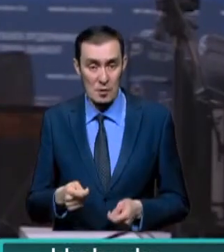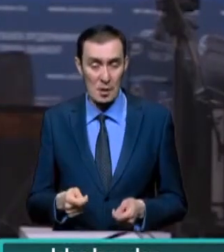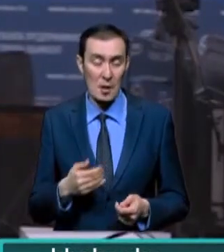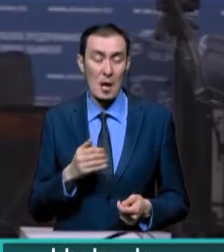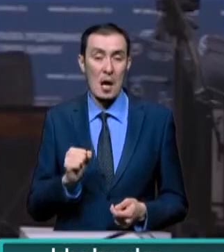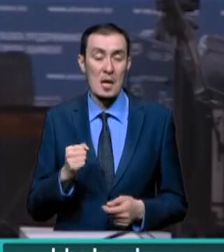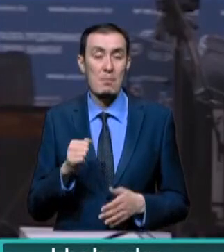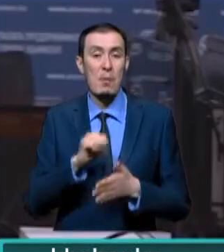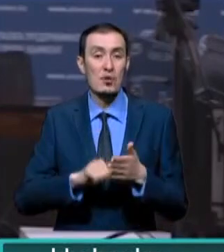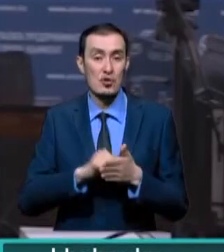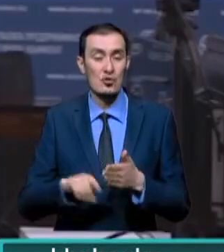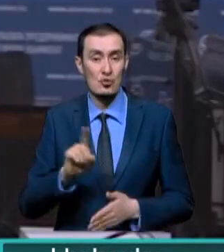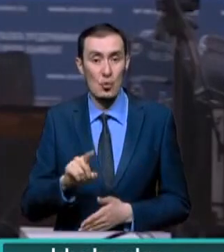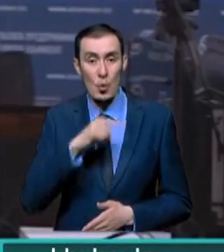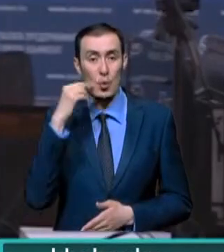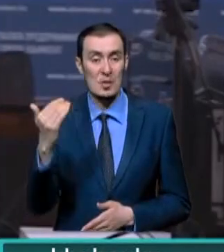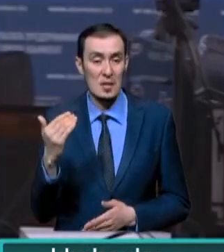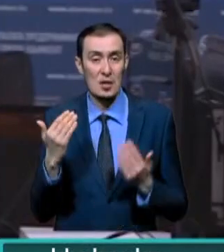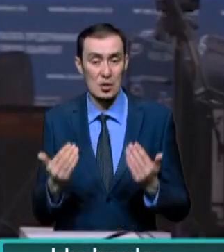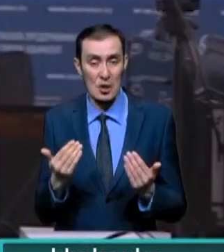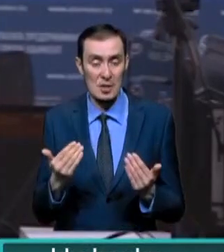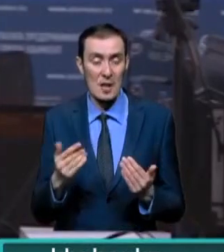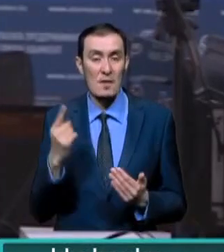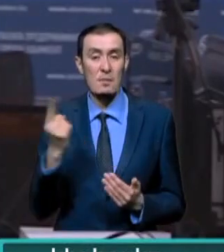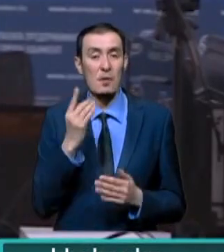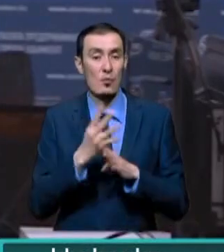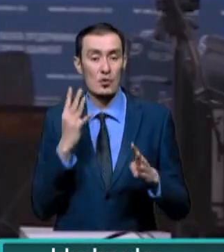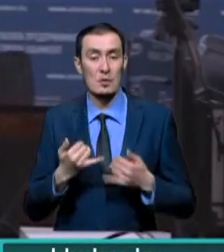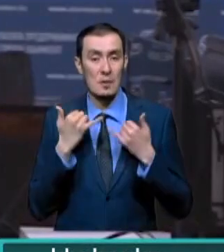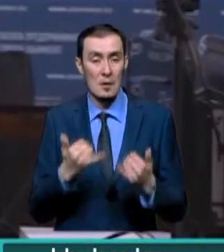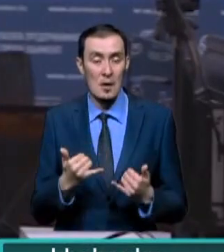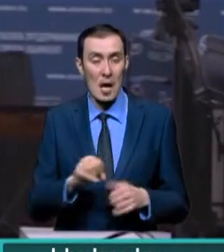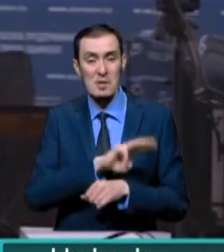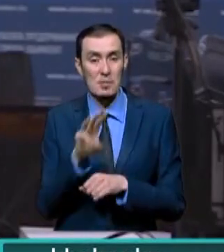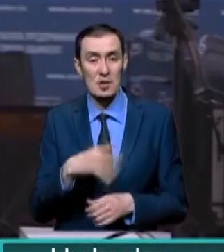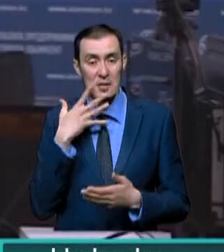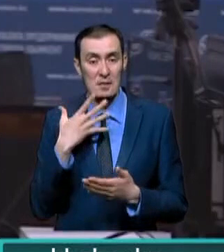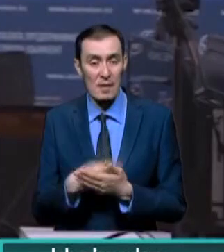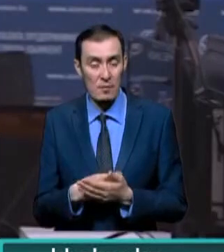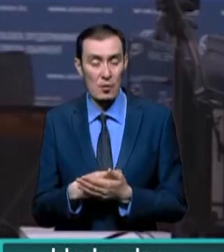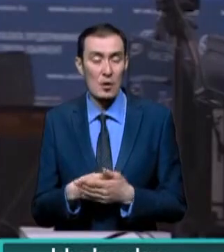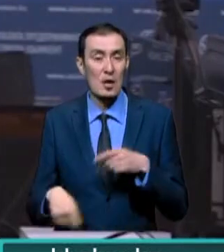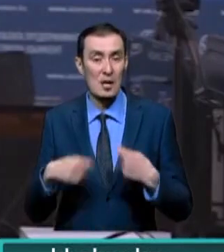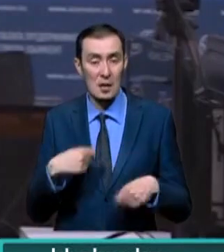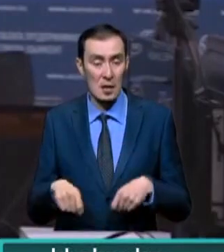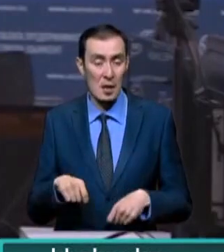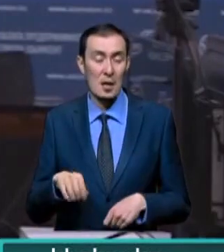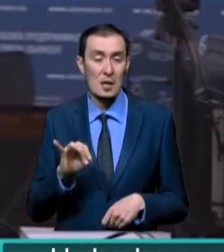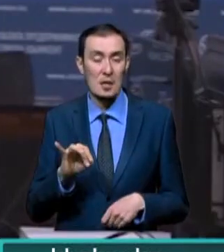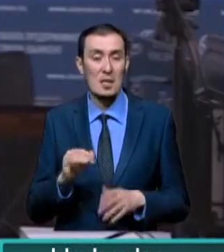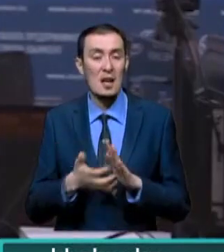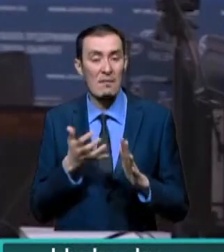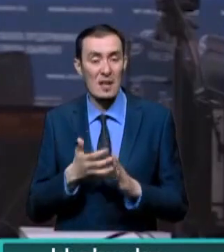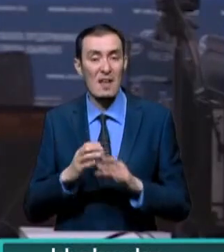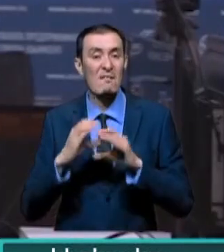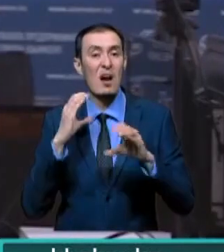Белоруссии. Из-за того, что Россия в первую очередь поставила обеспечение на внутренний рынок, и из-за